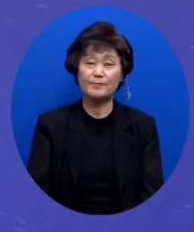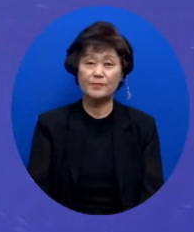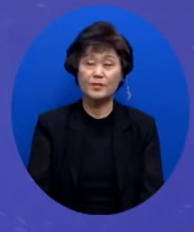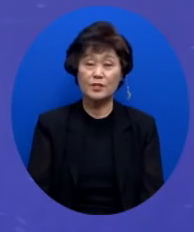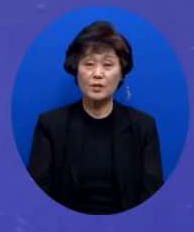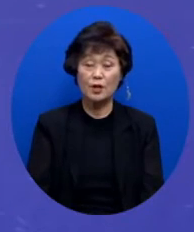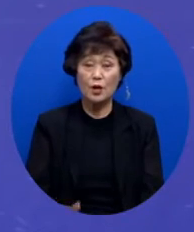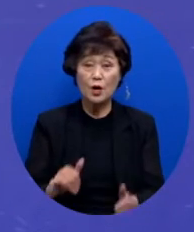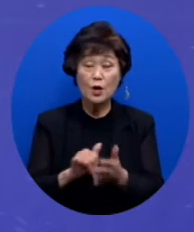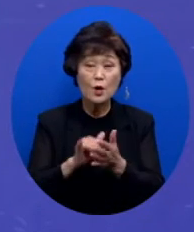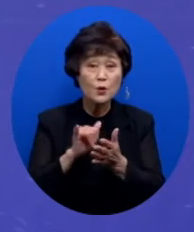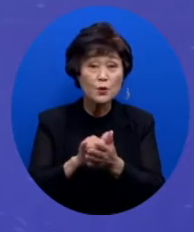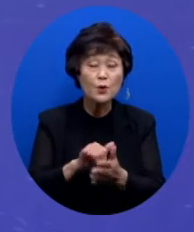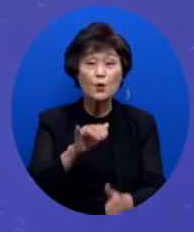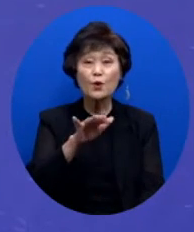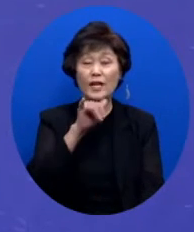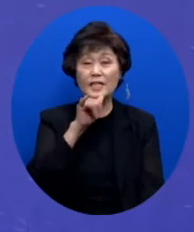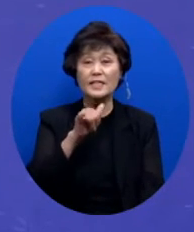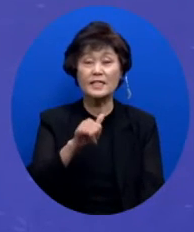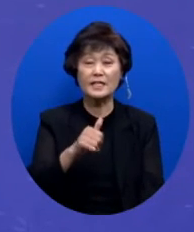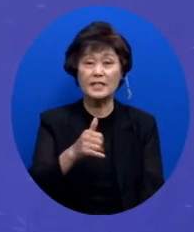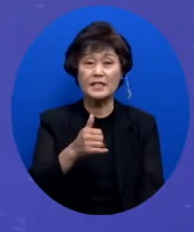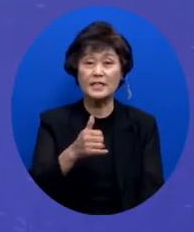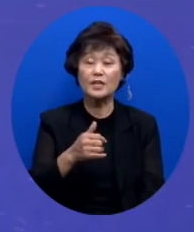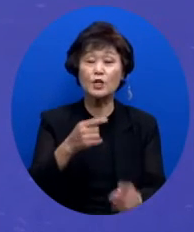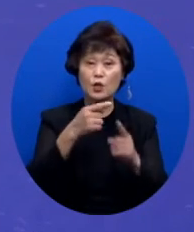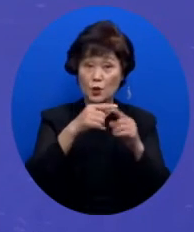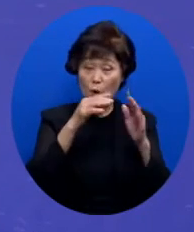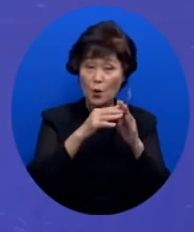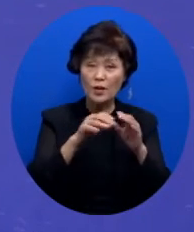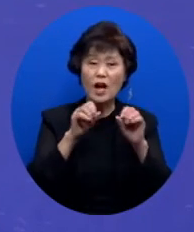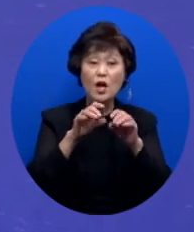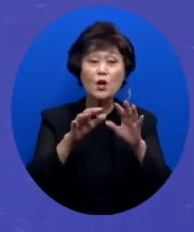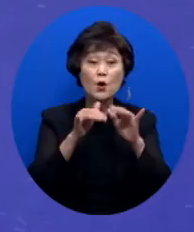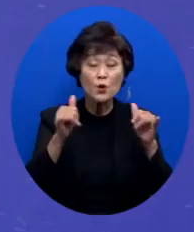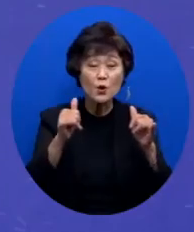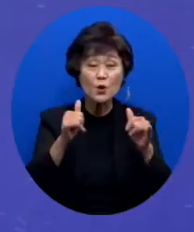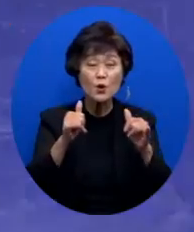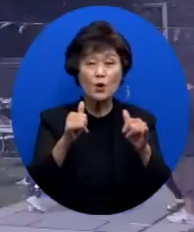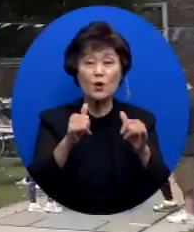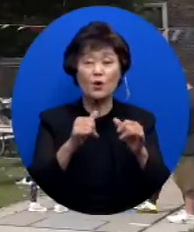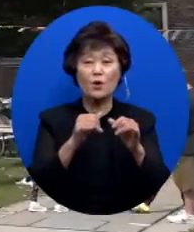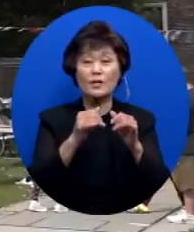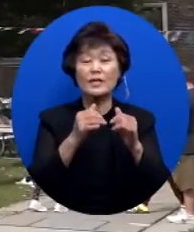뉴욕 베이사이드에 있는 주나목 교회가 선교지를 후원하기 위한 바자회를 개최했습니다.